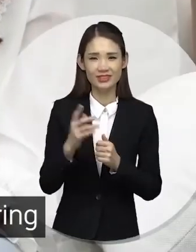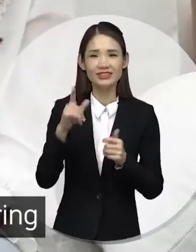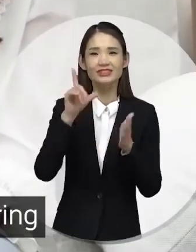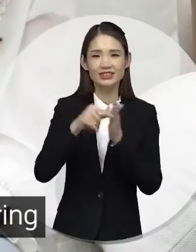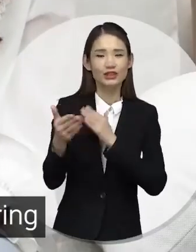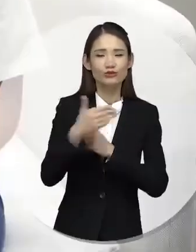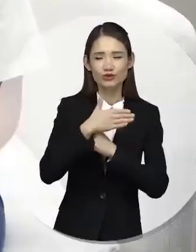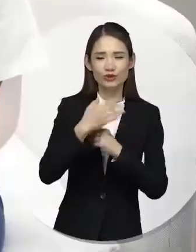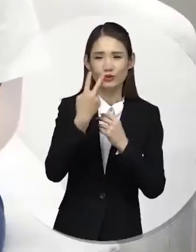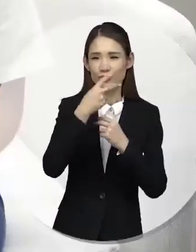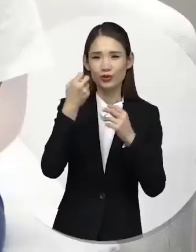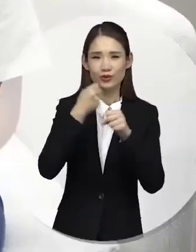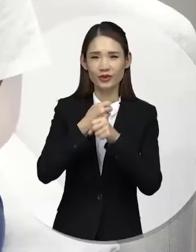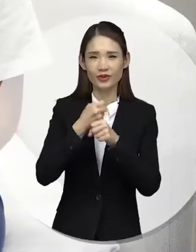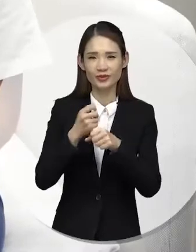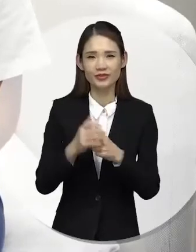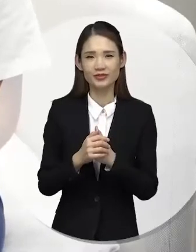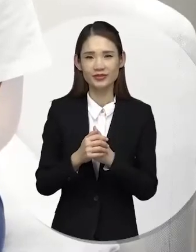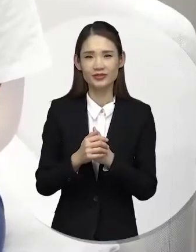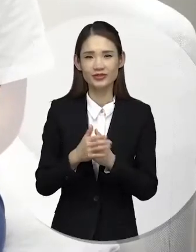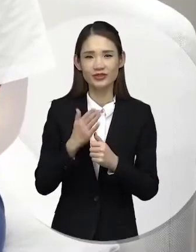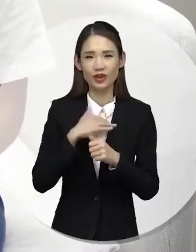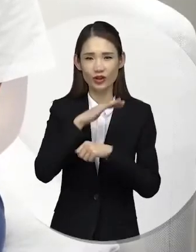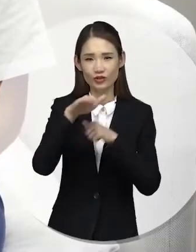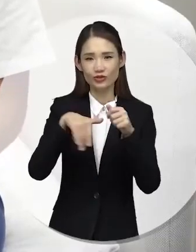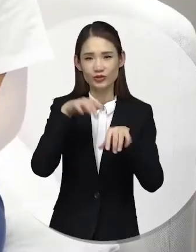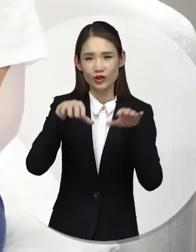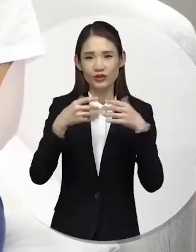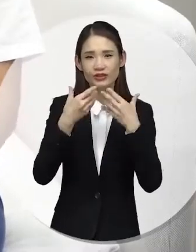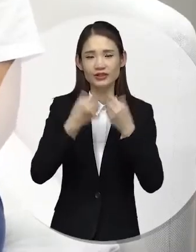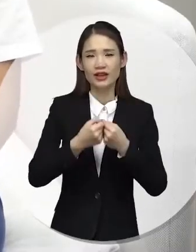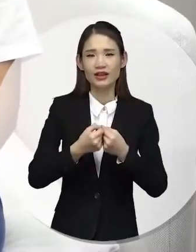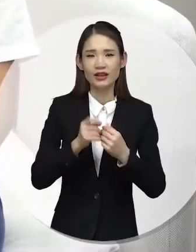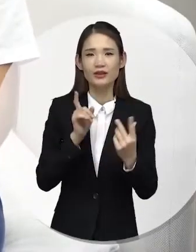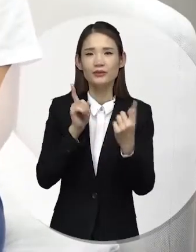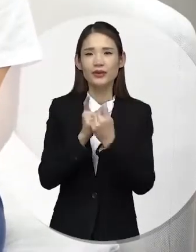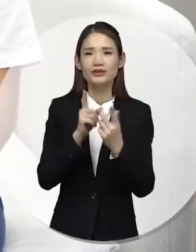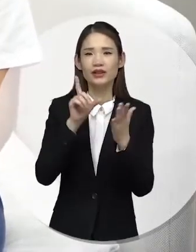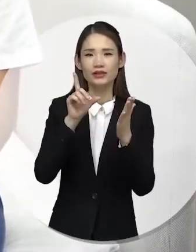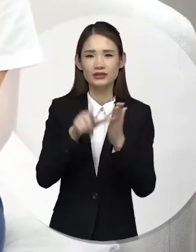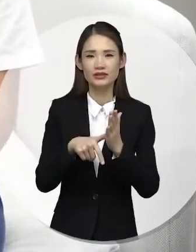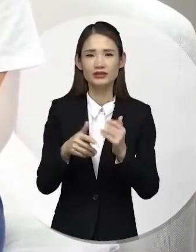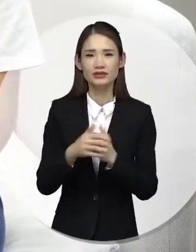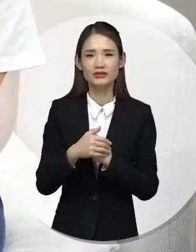안 보더라고요. 저는 주변에서 사례를 접했을 때